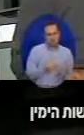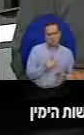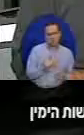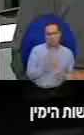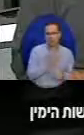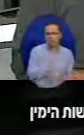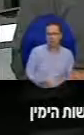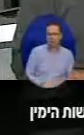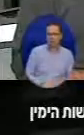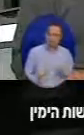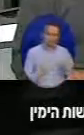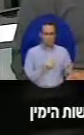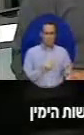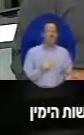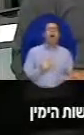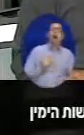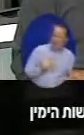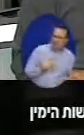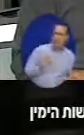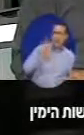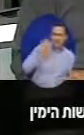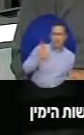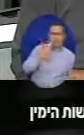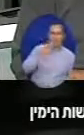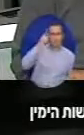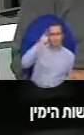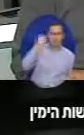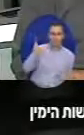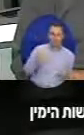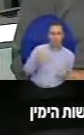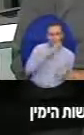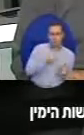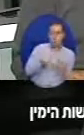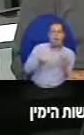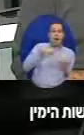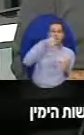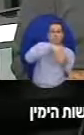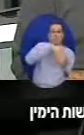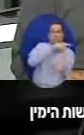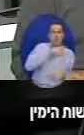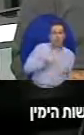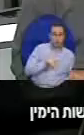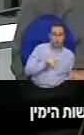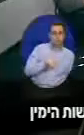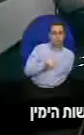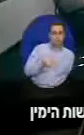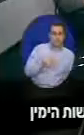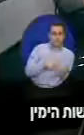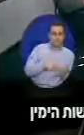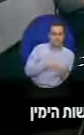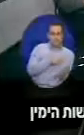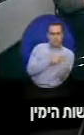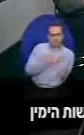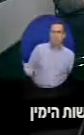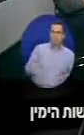אני מסכים איתך, אבל ביבי יודע שהוא עכשיו בפריימריז, והוא רוצה להשיג את התוצאה הכי טובה בפריימריז, וזה לדעתי מסביר את ההתלהמות שלו